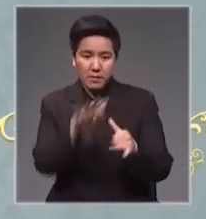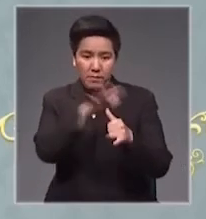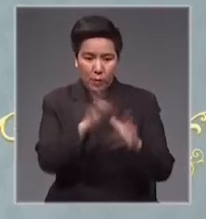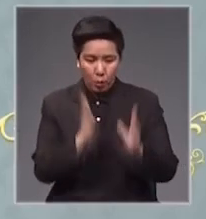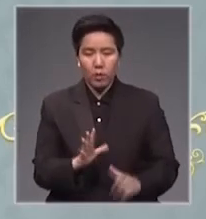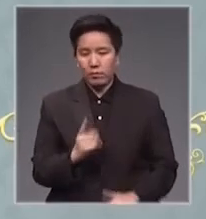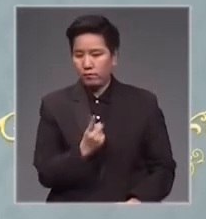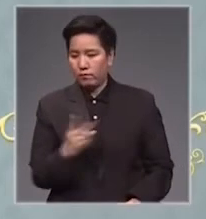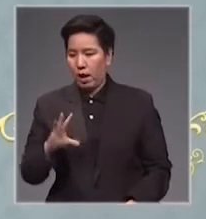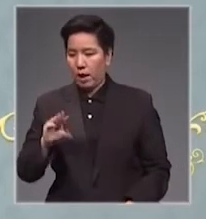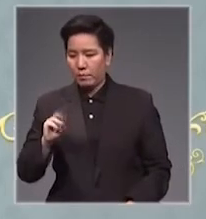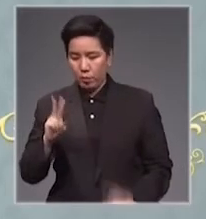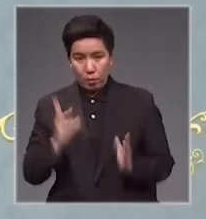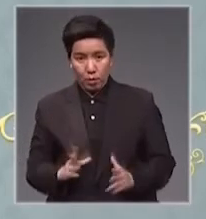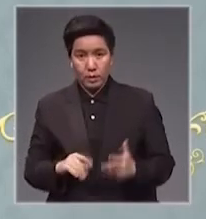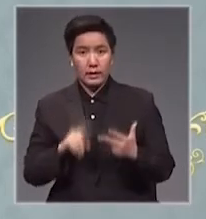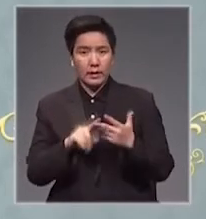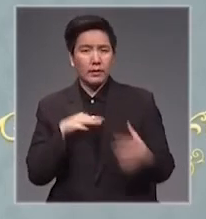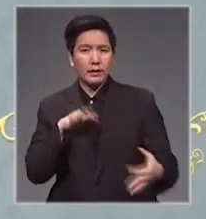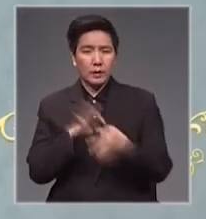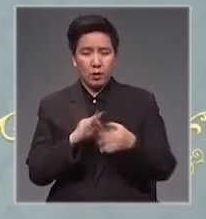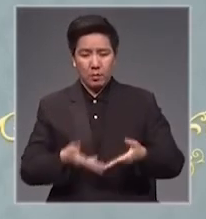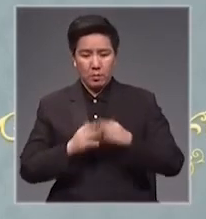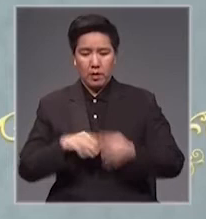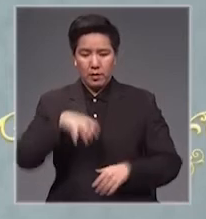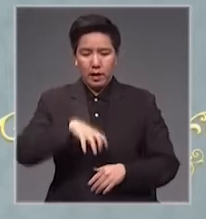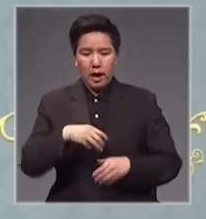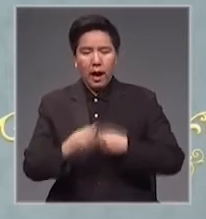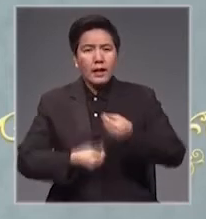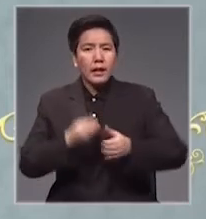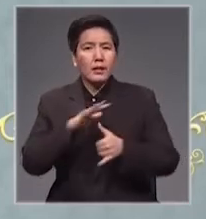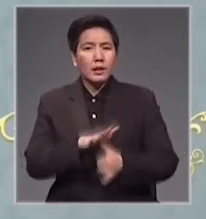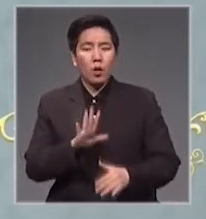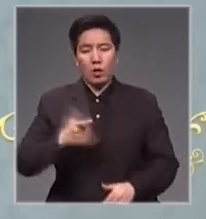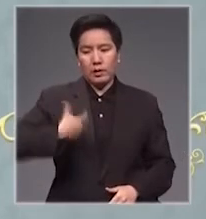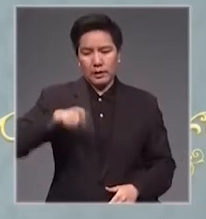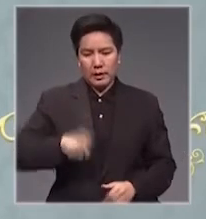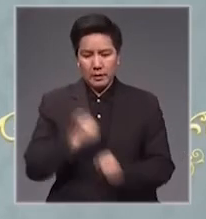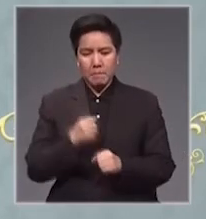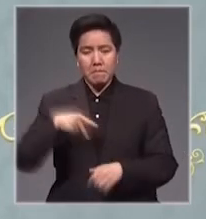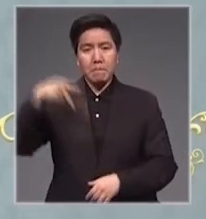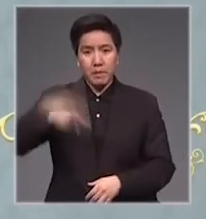52รายและ3การจัดตั้งแผนกคดีค้ามนุษย์ในศาลขึ้นเป็นพิเศษเพื่อ